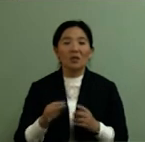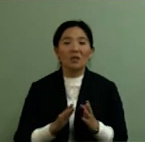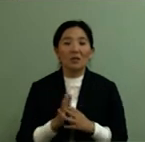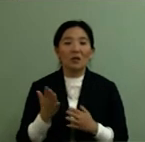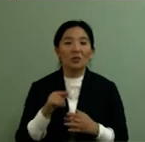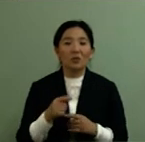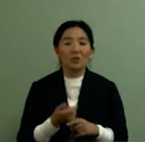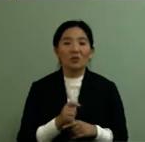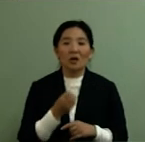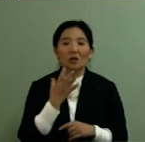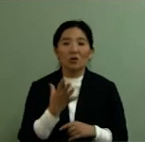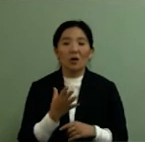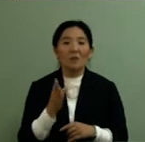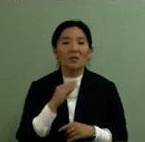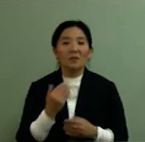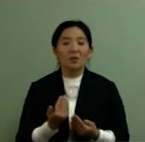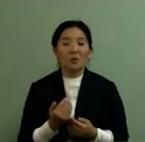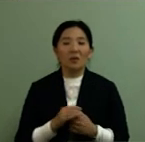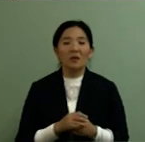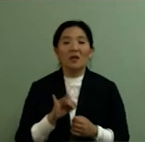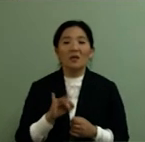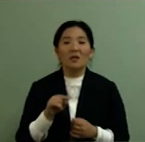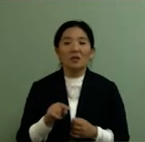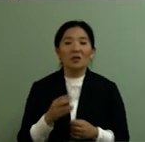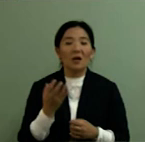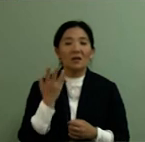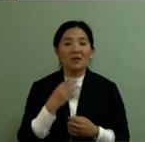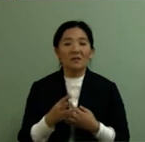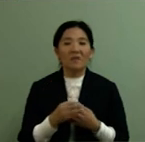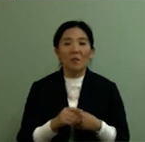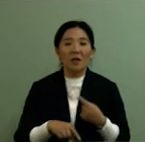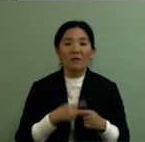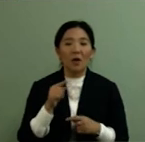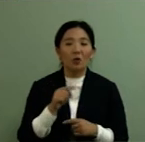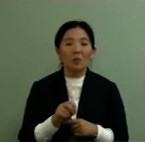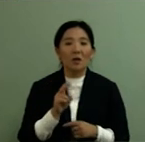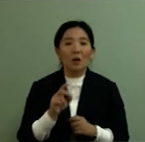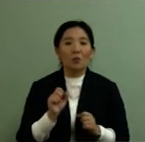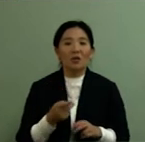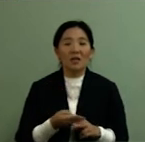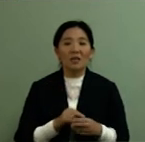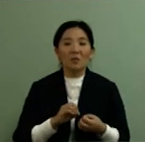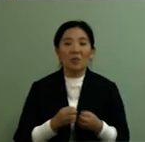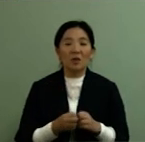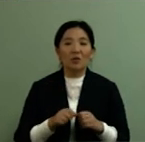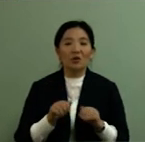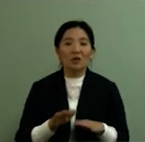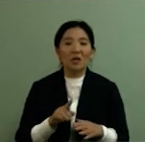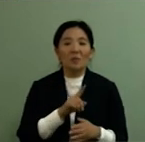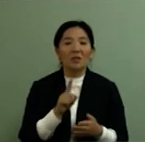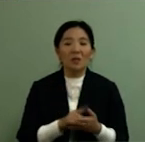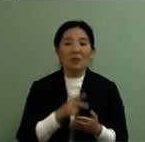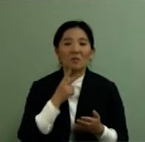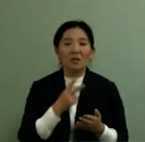которые здесь очень хорошо приспособлены. И, конечно, ребят, когда мы с вами говорим о том, как можно эти проблемы решить,